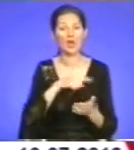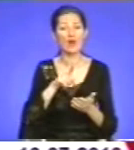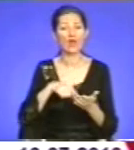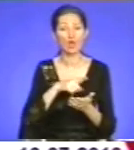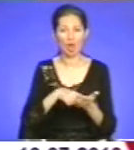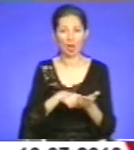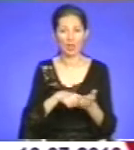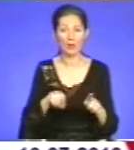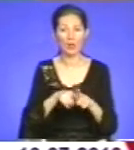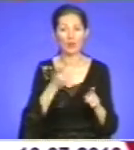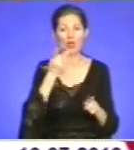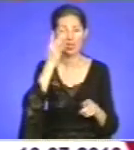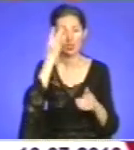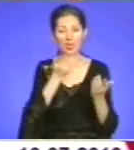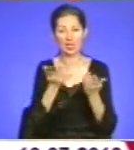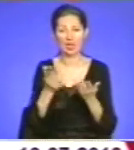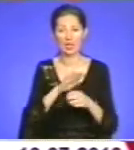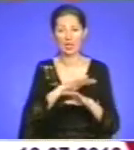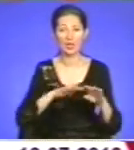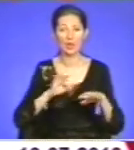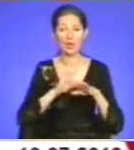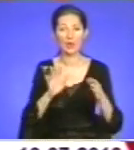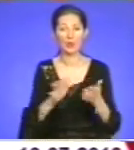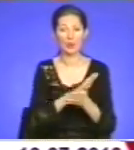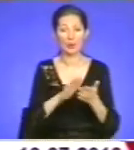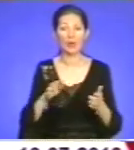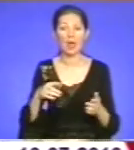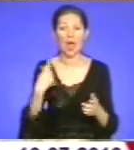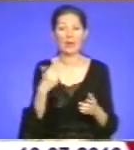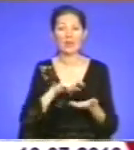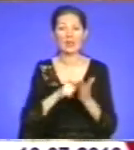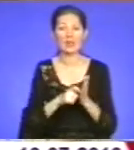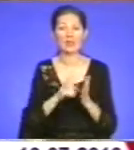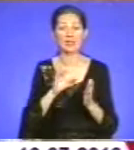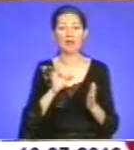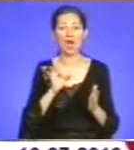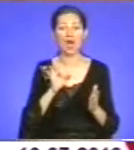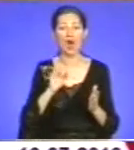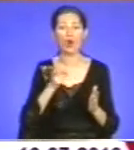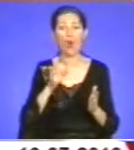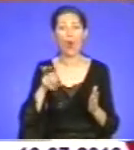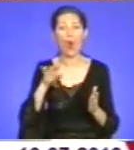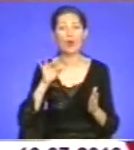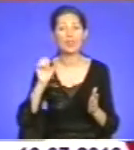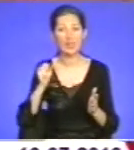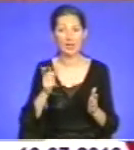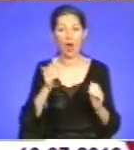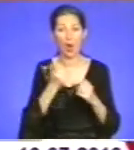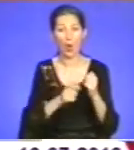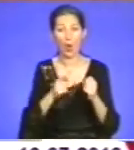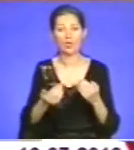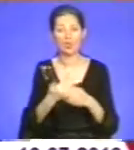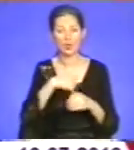у літньому читальному залі проводять безкоштовні майстер-класи із рукоділля. Кожен гість бібліотеки зможе виготовити оригінальний